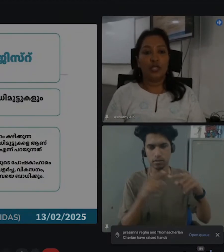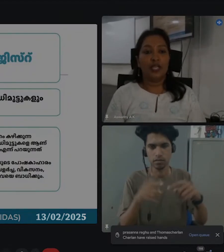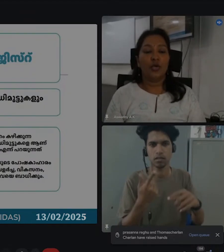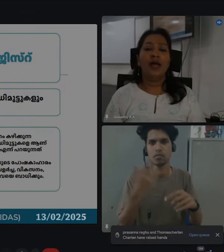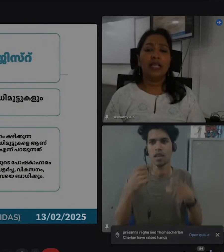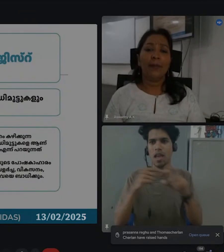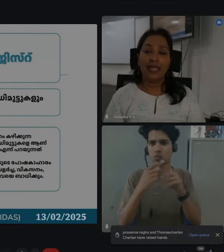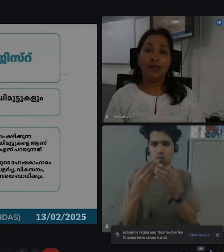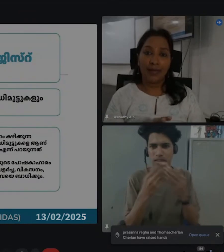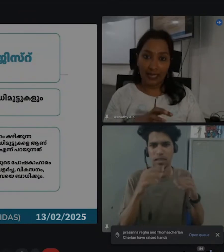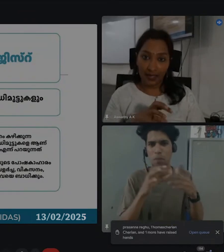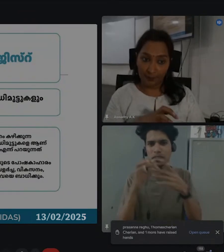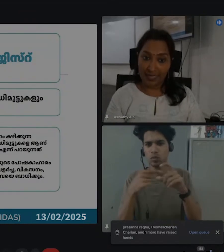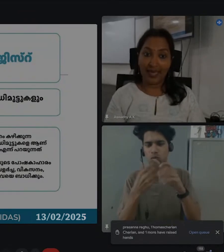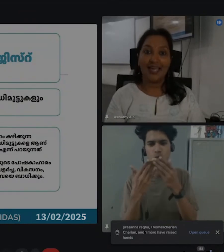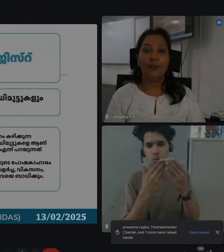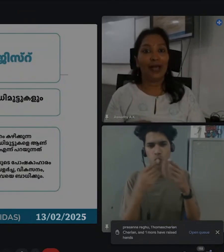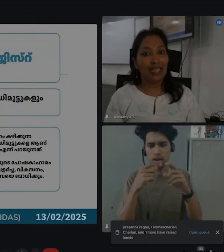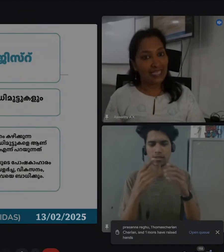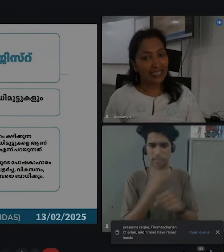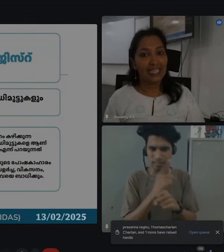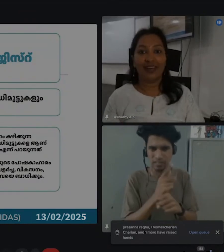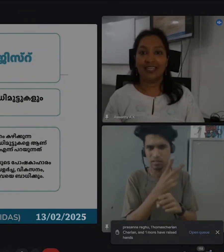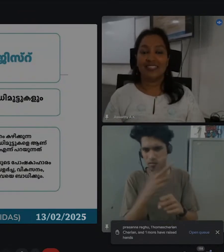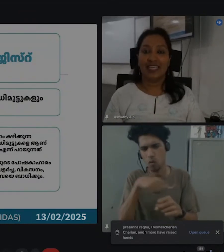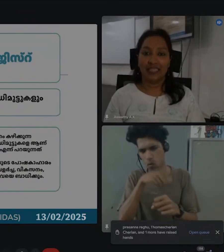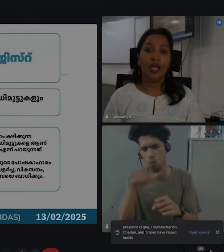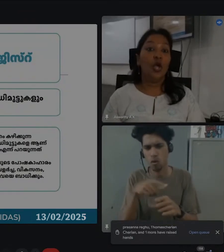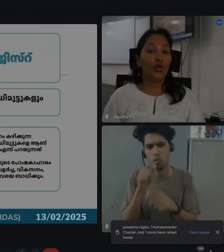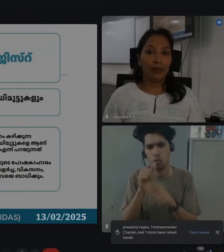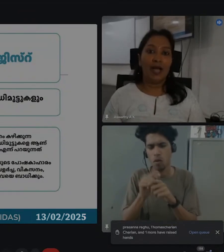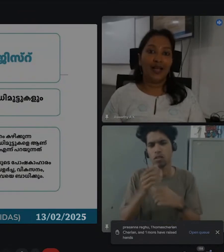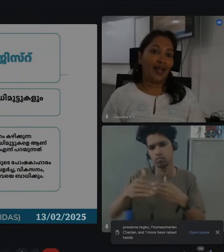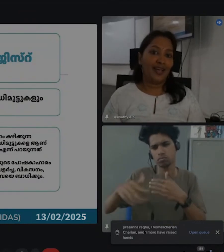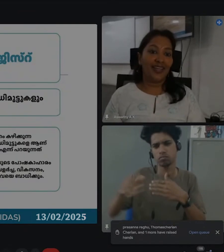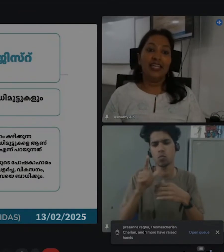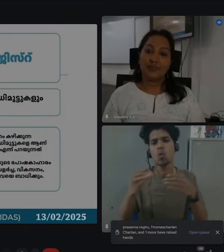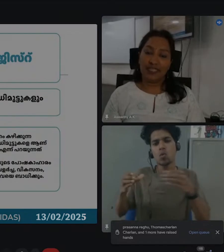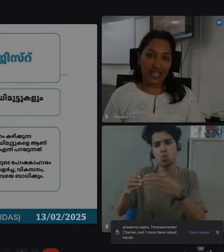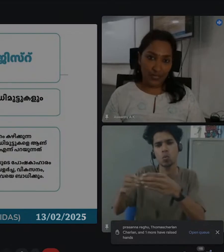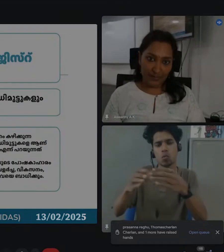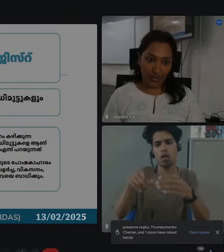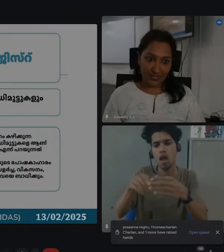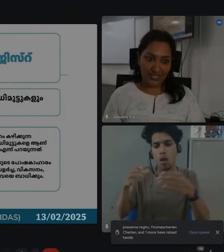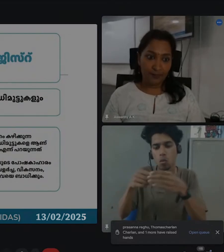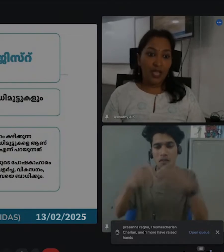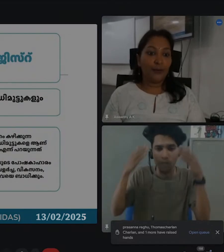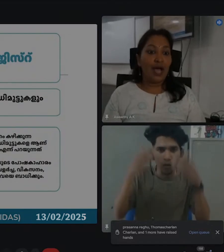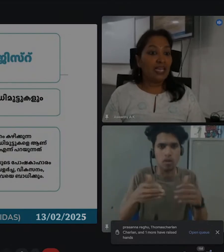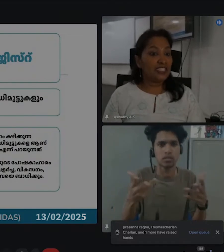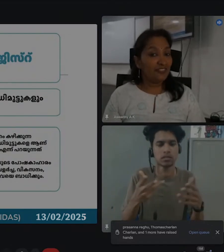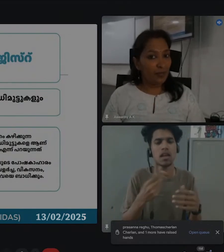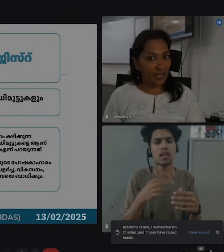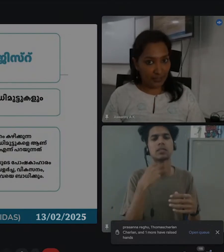വർക്ക് ചെയ്യുന്നുണ്ടാകും. അങ്ങനെ പല മേഖലകളിലും പല രീതിയിൽ വർക്ക് ചെയ്യുന്ന ഒരു വിഭാഗക്കാരാണ് സ്പീച്ച് ലാംഗ്വേജ് പത്തോളജിസ്റ്റ്.